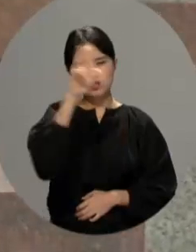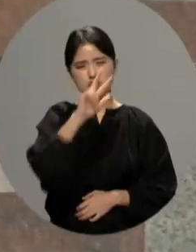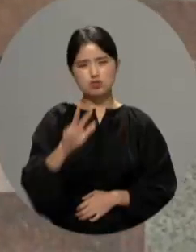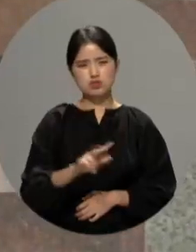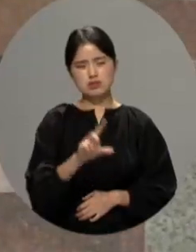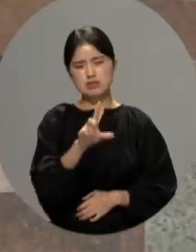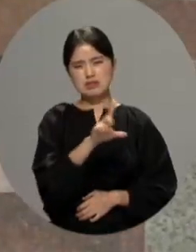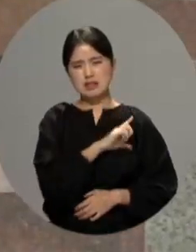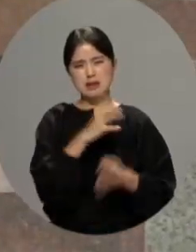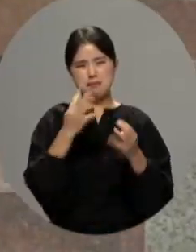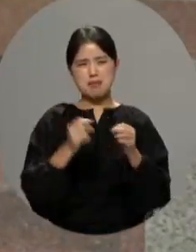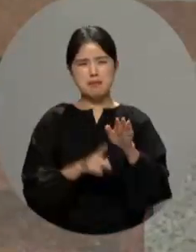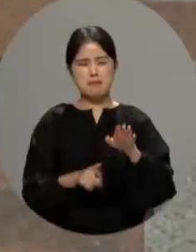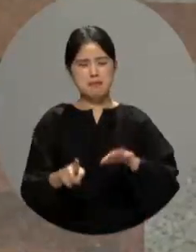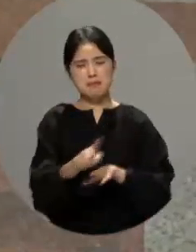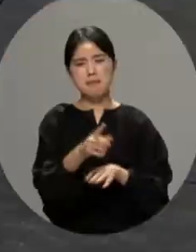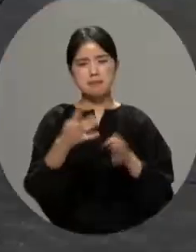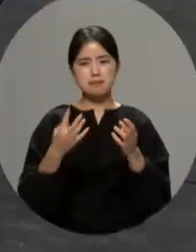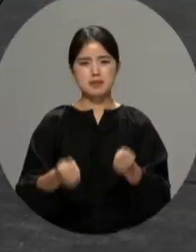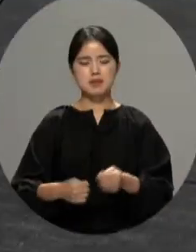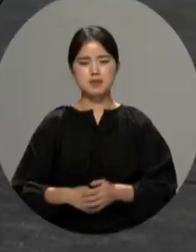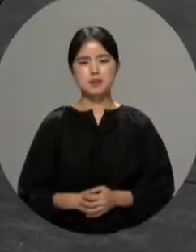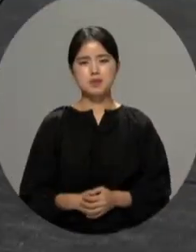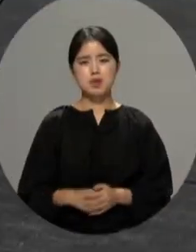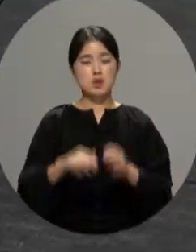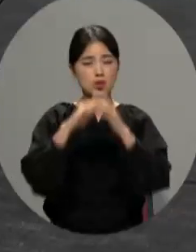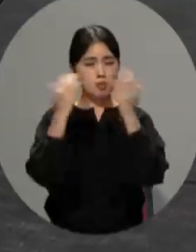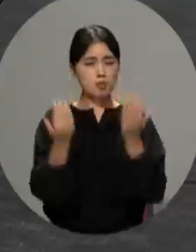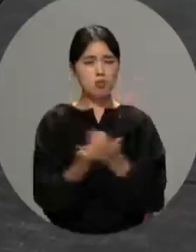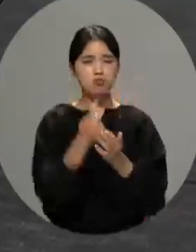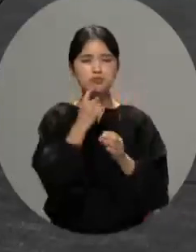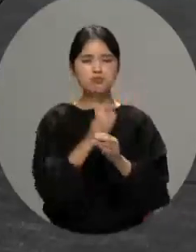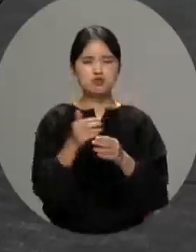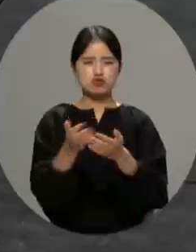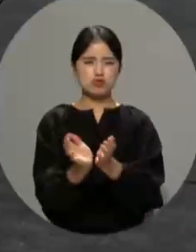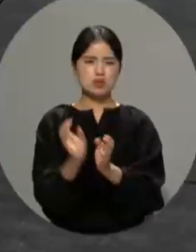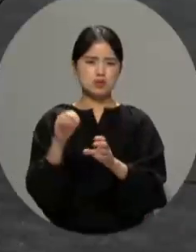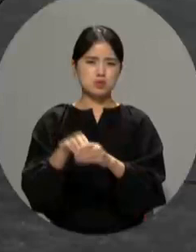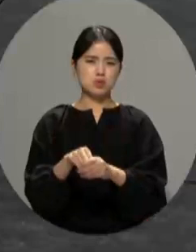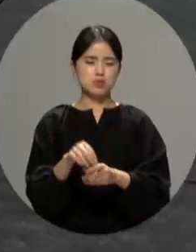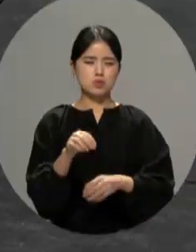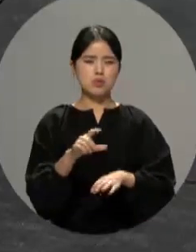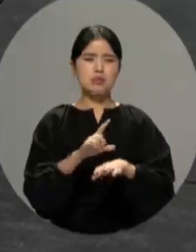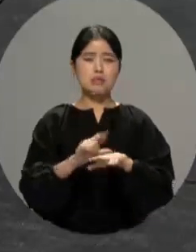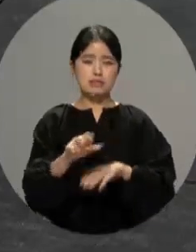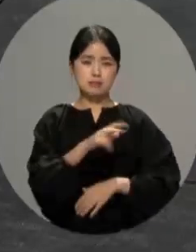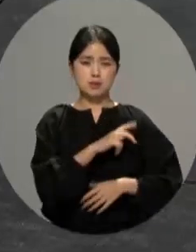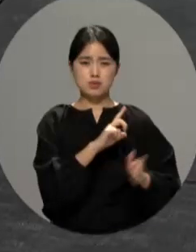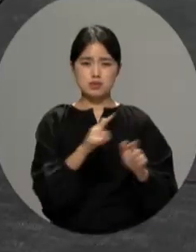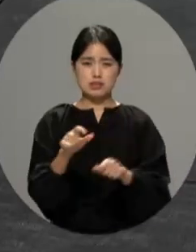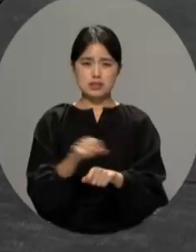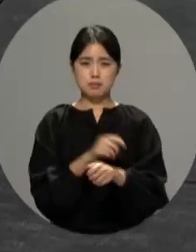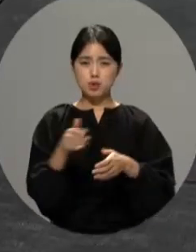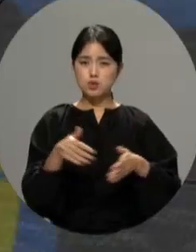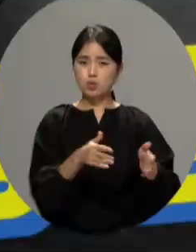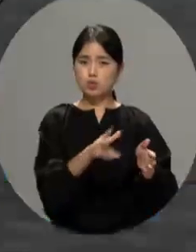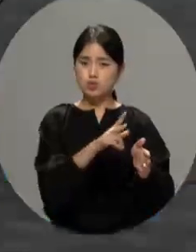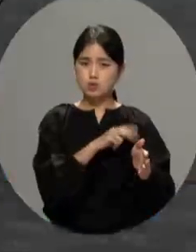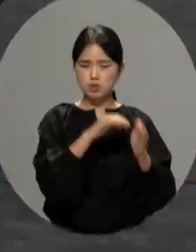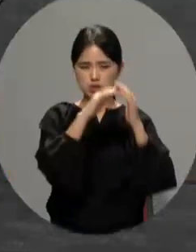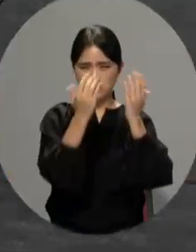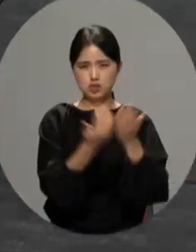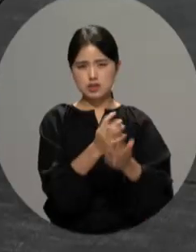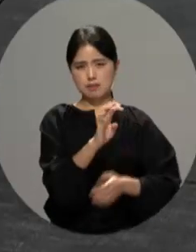전국에서 압도적으로 가장 높았습니다. 모두 다 민주당 소속 지방의원들인데 특히 도의원의 경우